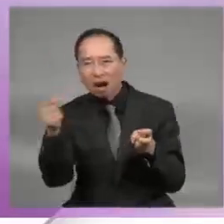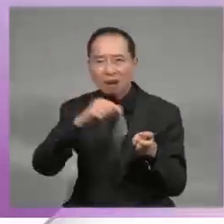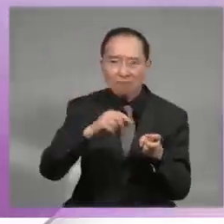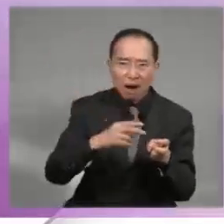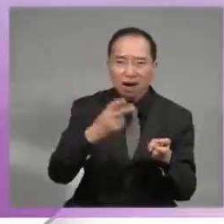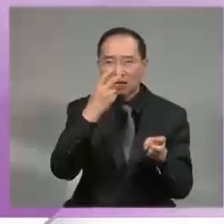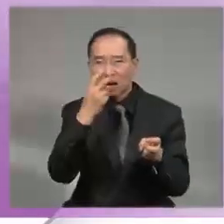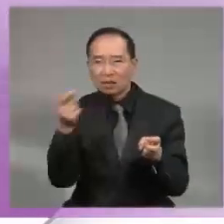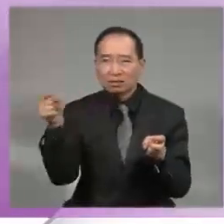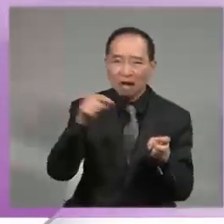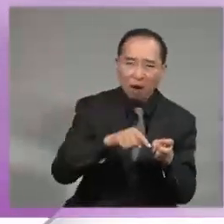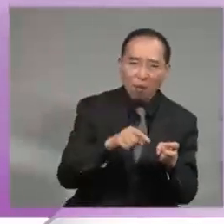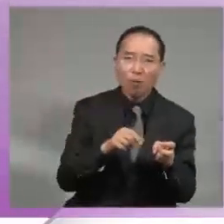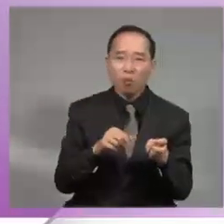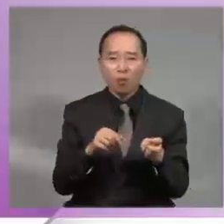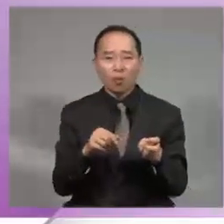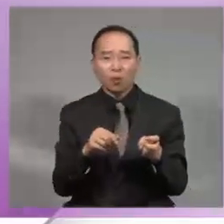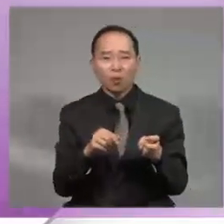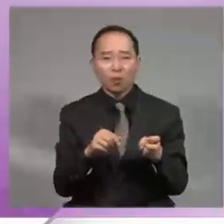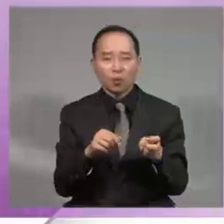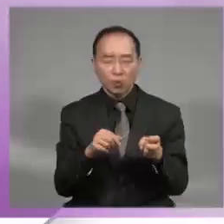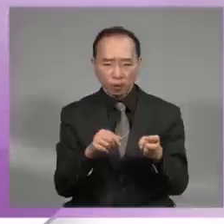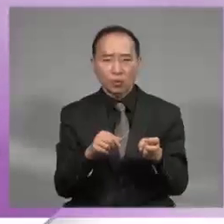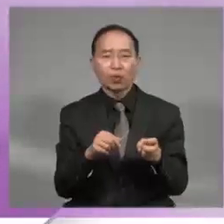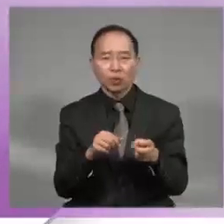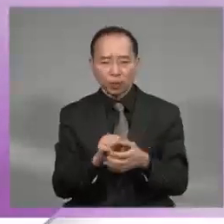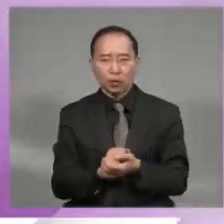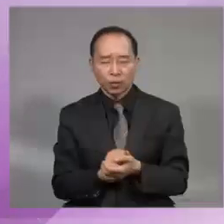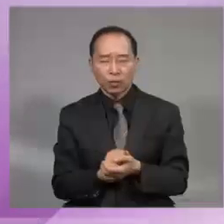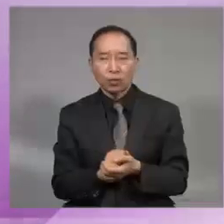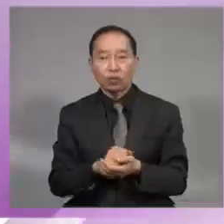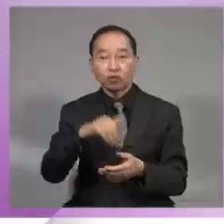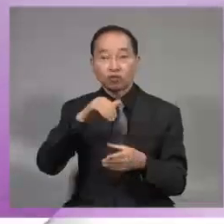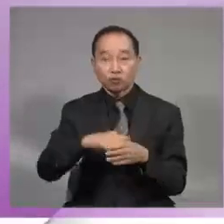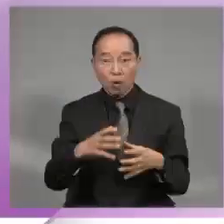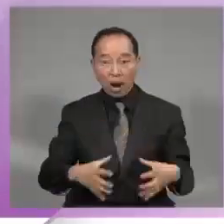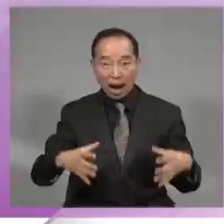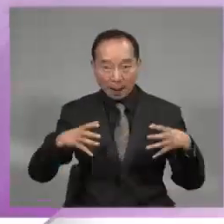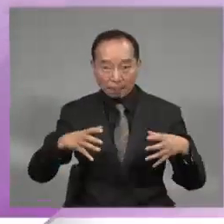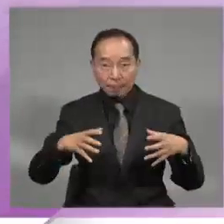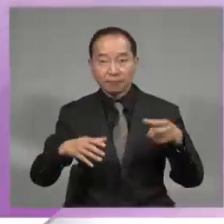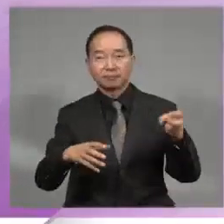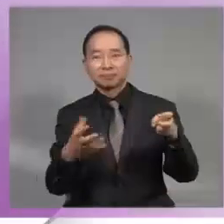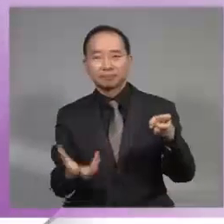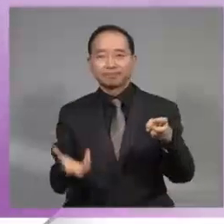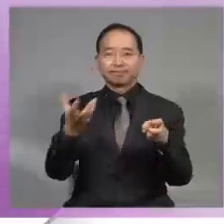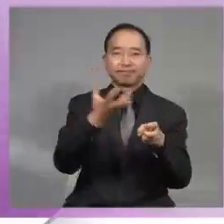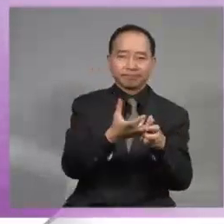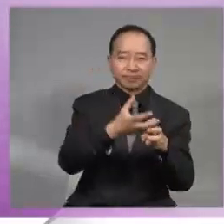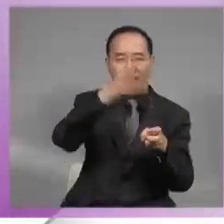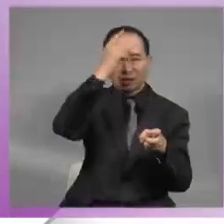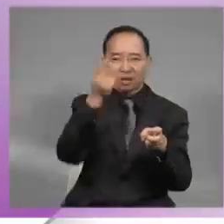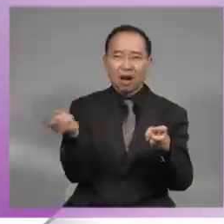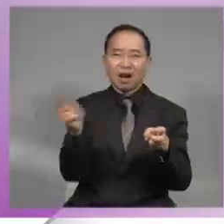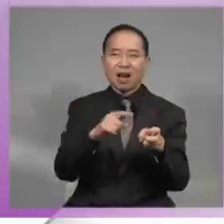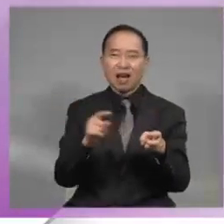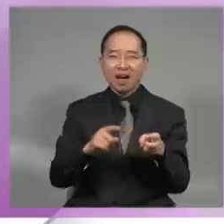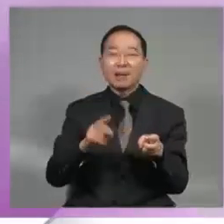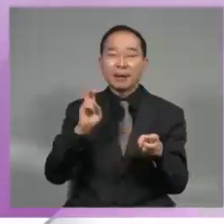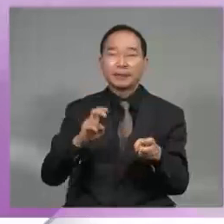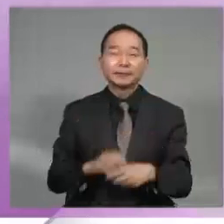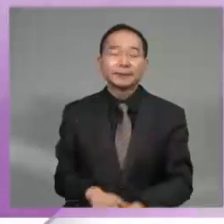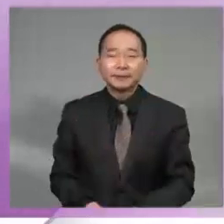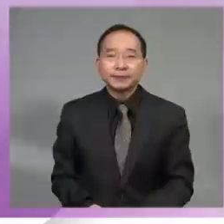참관인도 타셨고 예. 자, 해가지고 투표함을 이제 차량으로 이송을 하게 되겠네요. 저희가 계속해서 한번